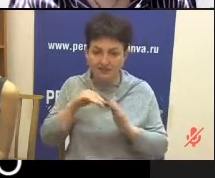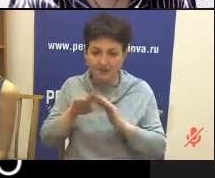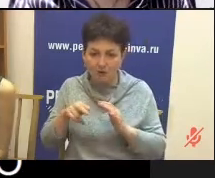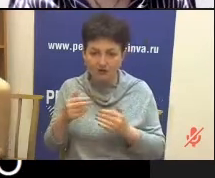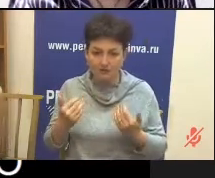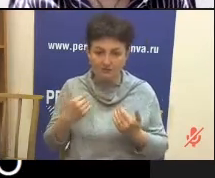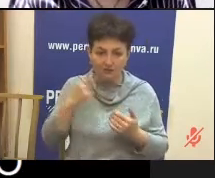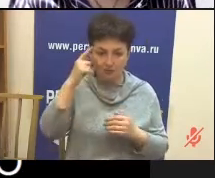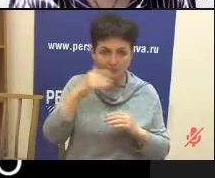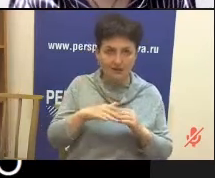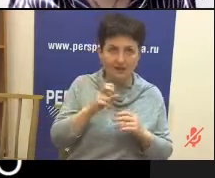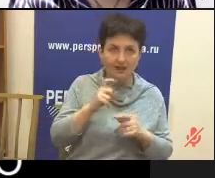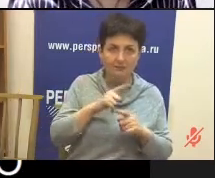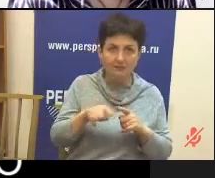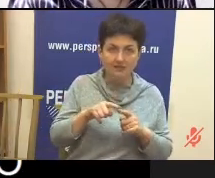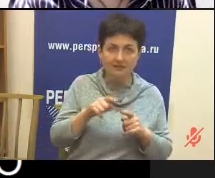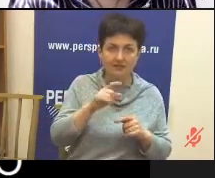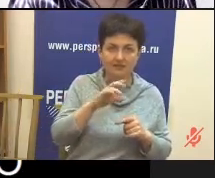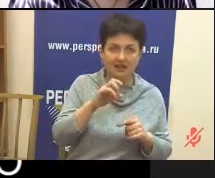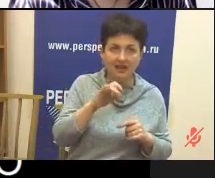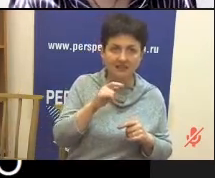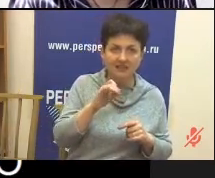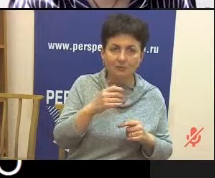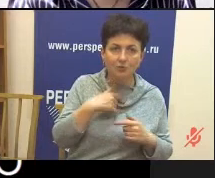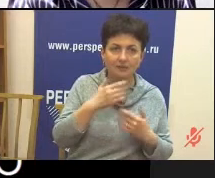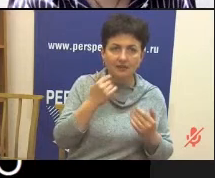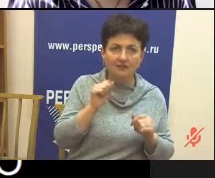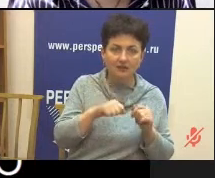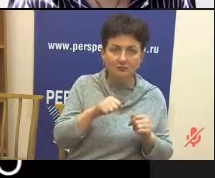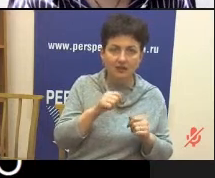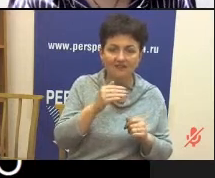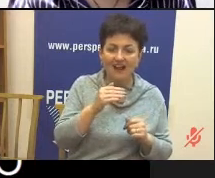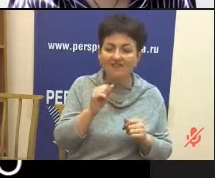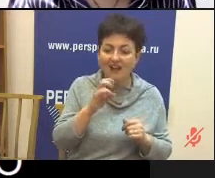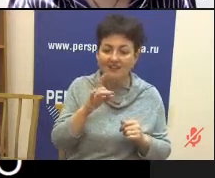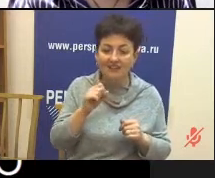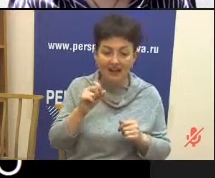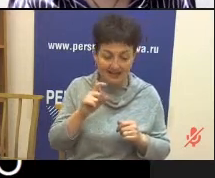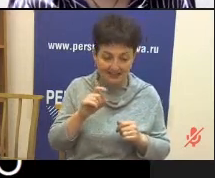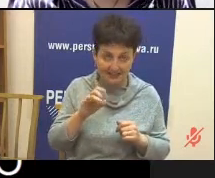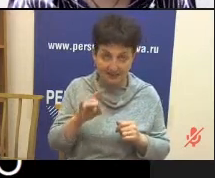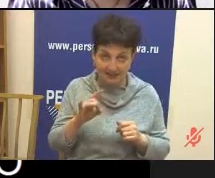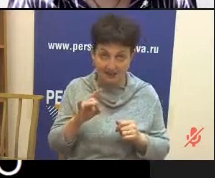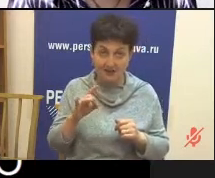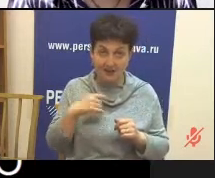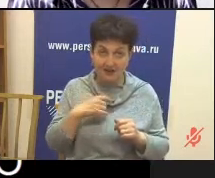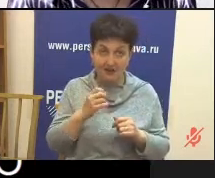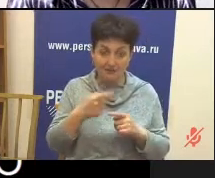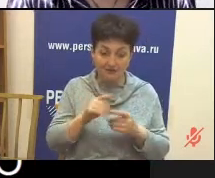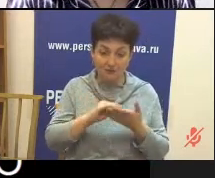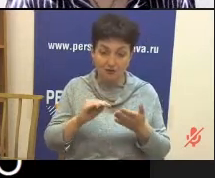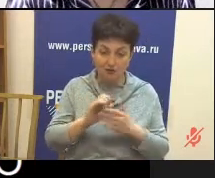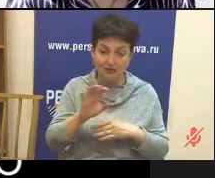и пиарщик, и директор фонда, и еще мне сегодня нужно понять, как быстренько заняться фандрайзингом, потому что у меня нет возможности нанять